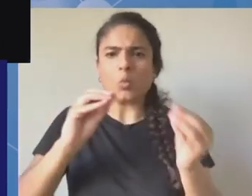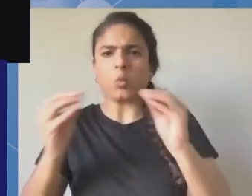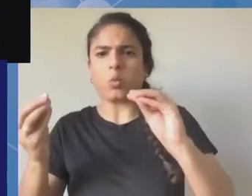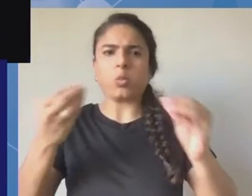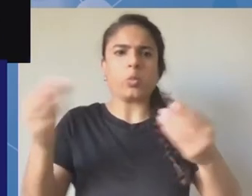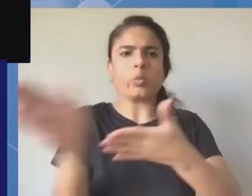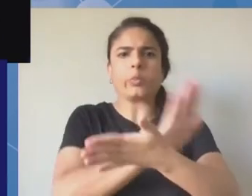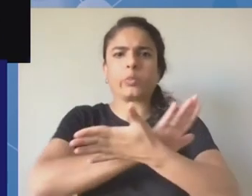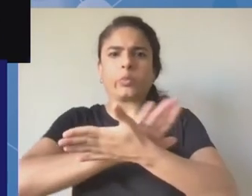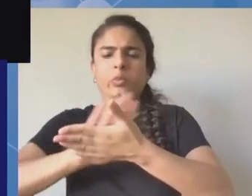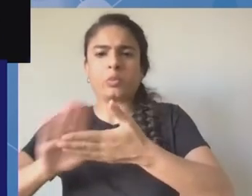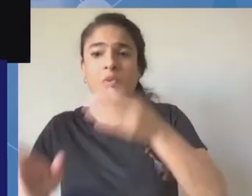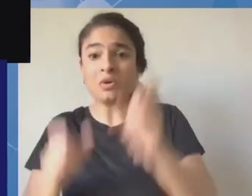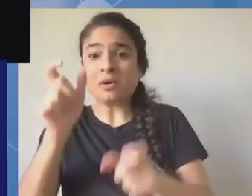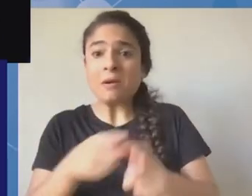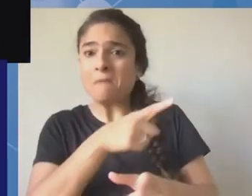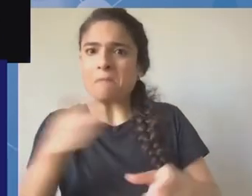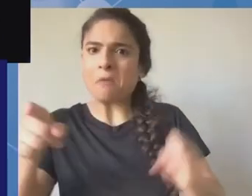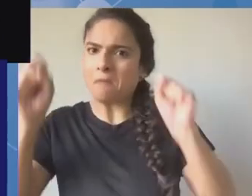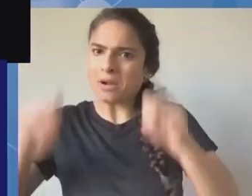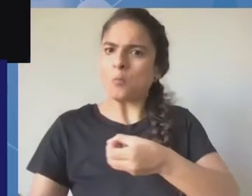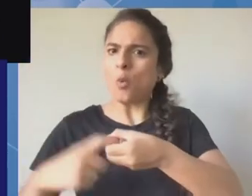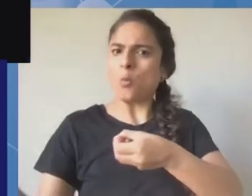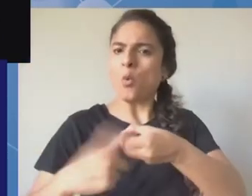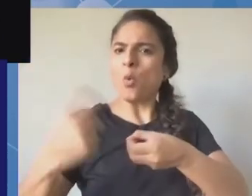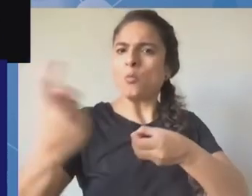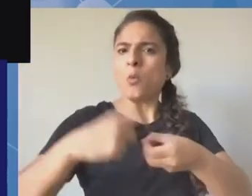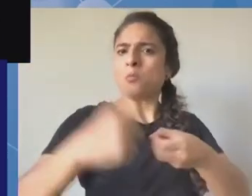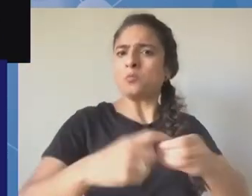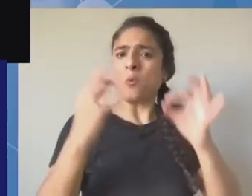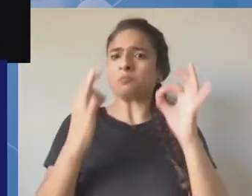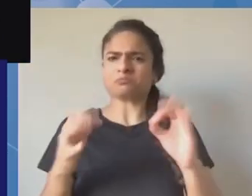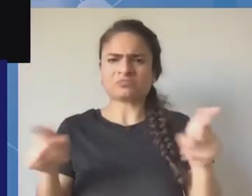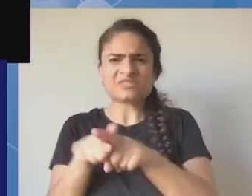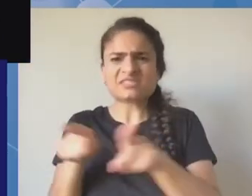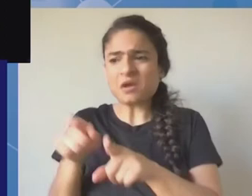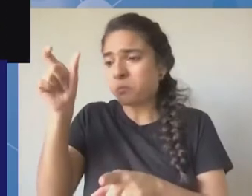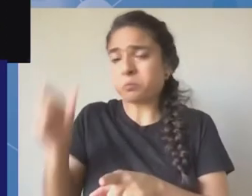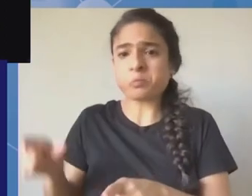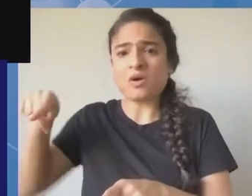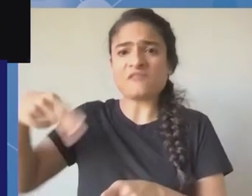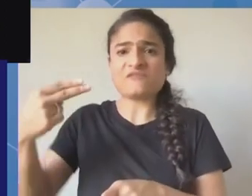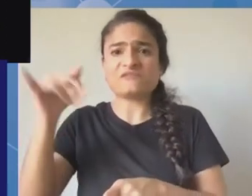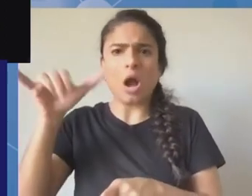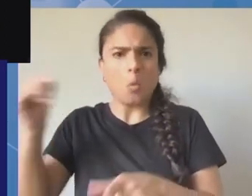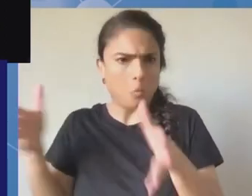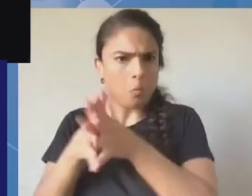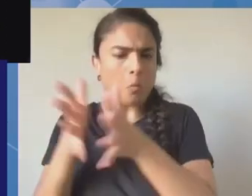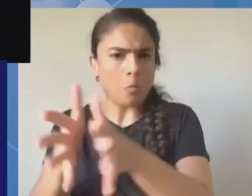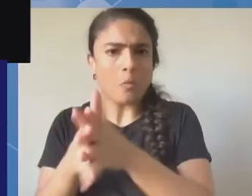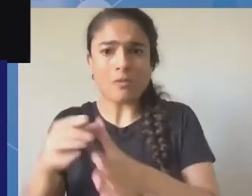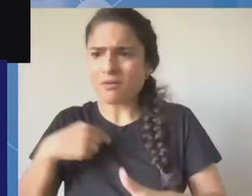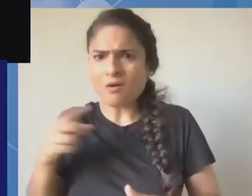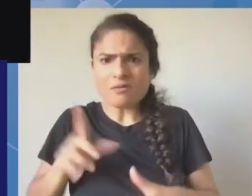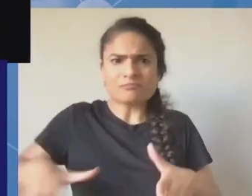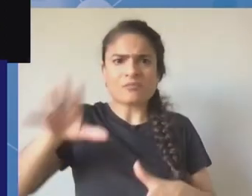和教导方，让所有人都有可能和我们连线在 Zoom 上面。比